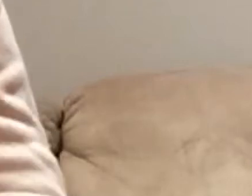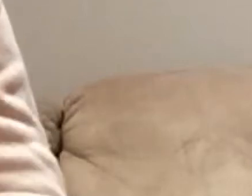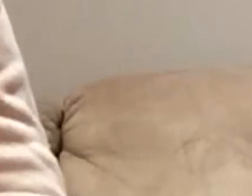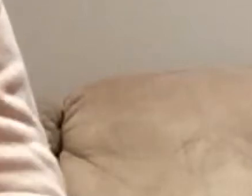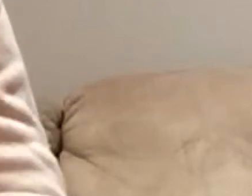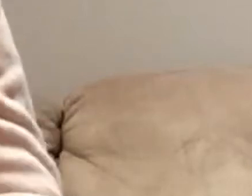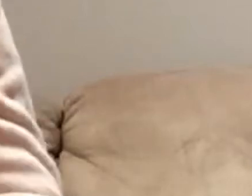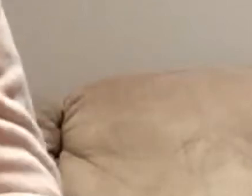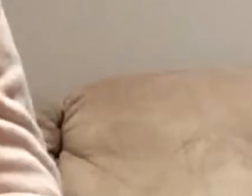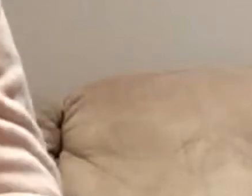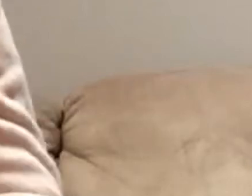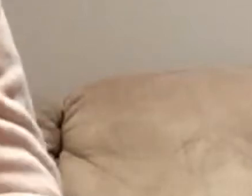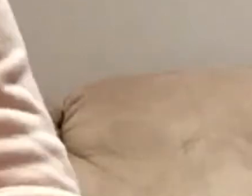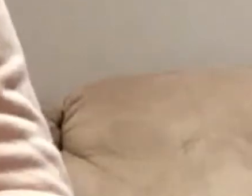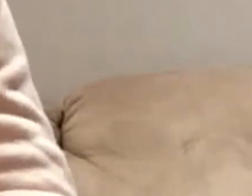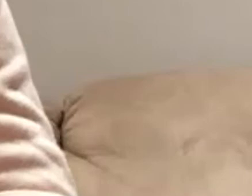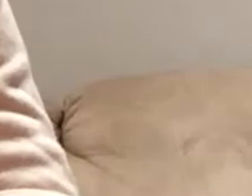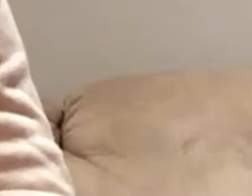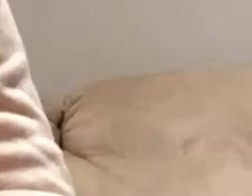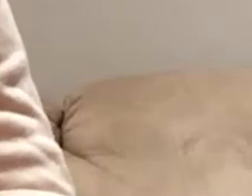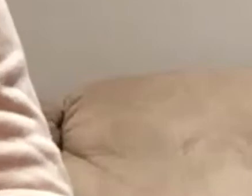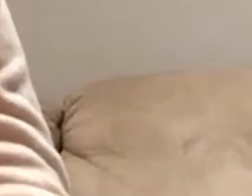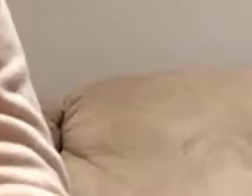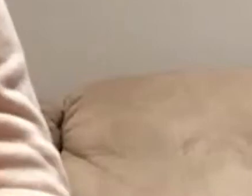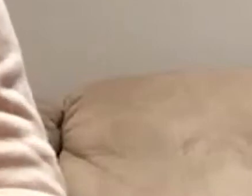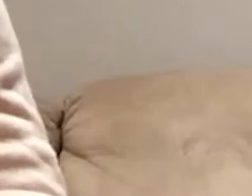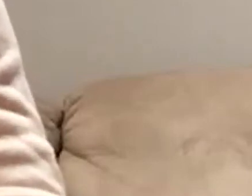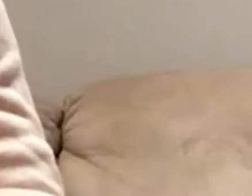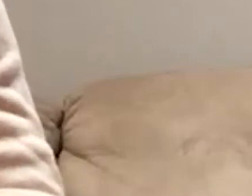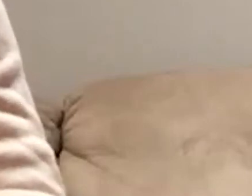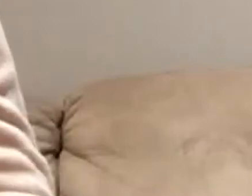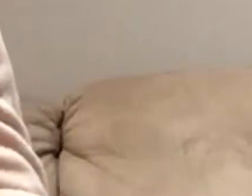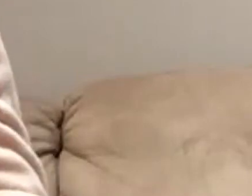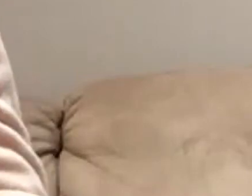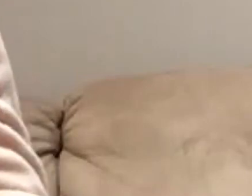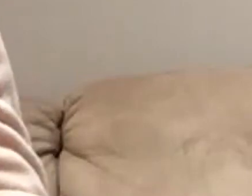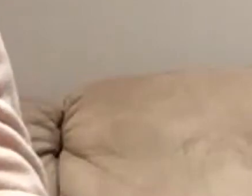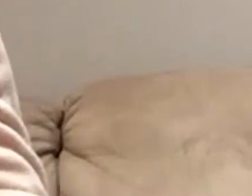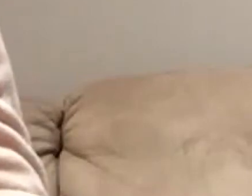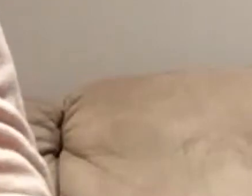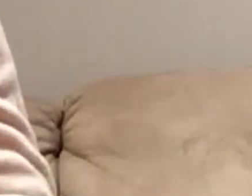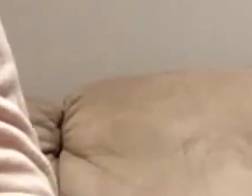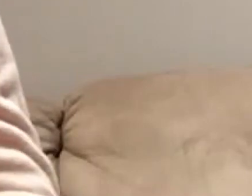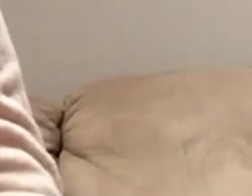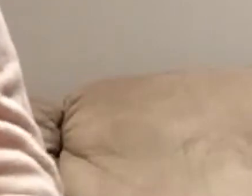donc, on enseigne à un groupe d'enfants, d'ados, d'adolescents,